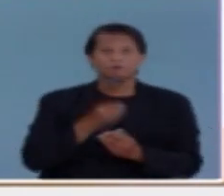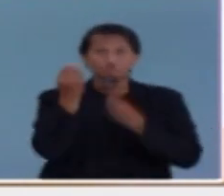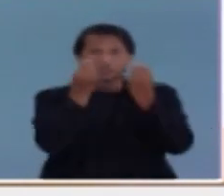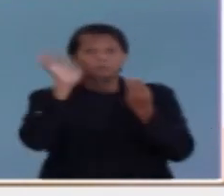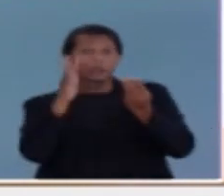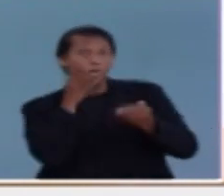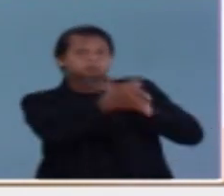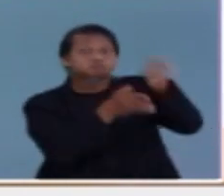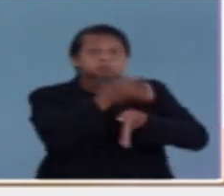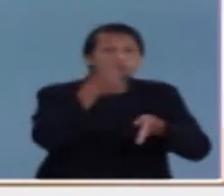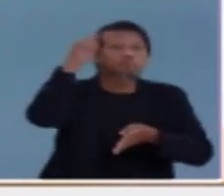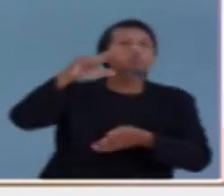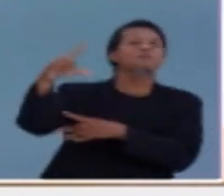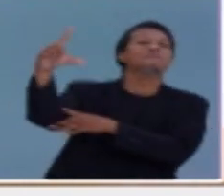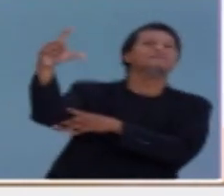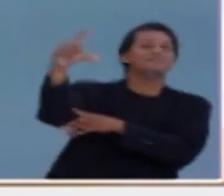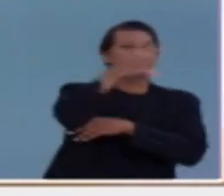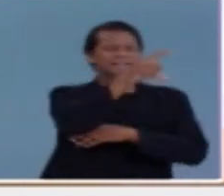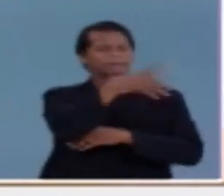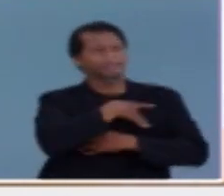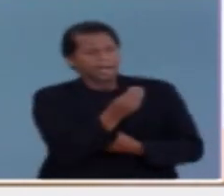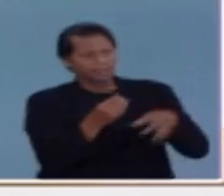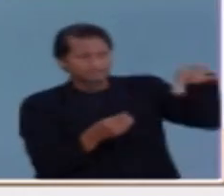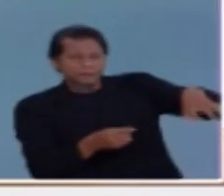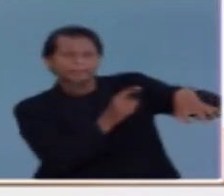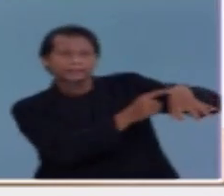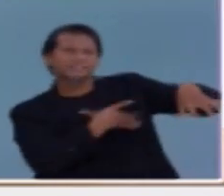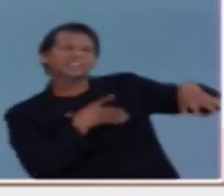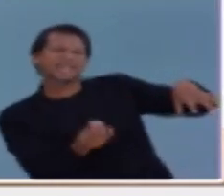foto Instagramable menjadi daya tarik di tempat wisata ini.